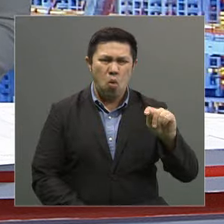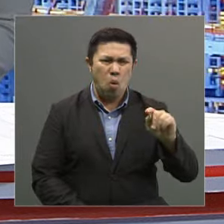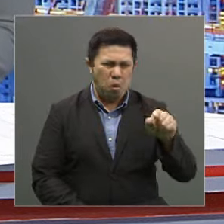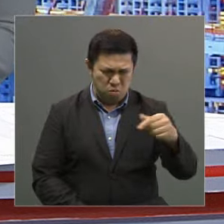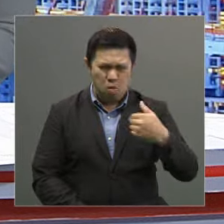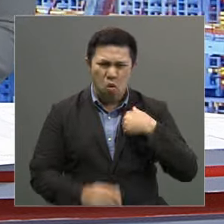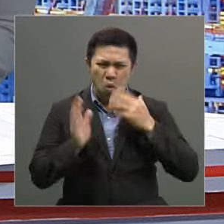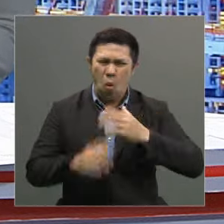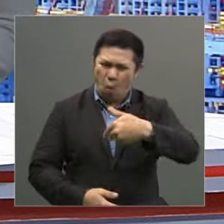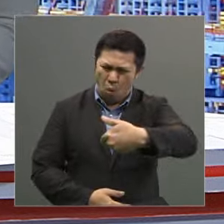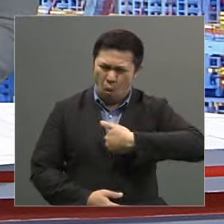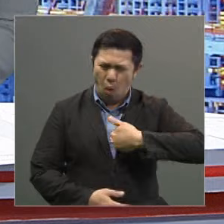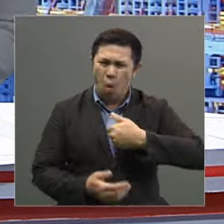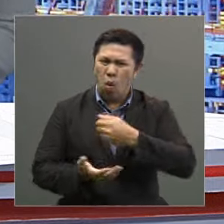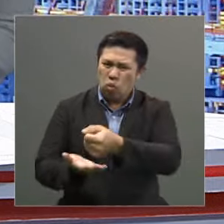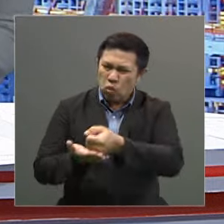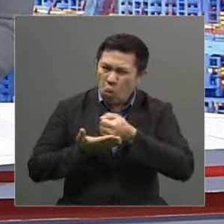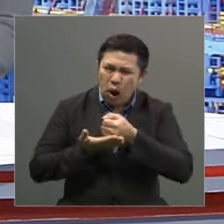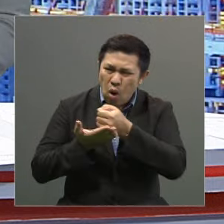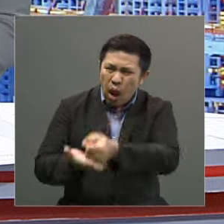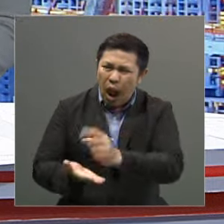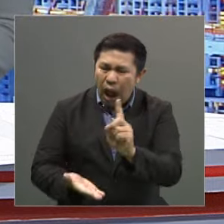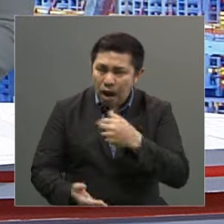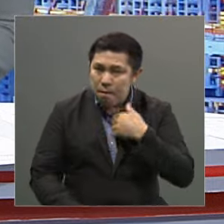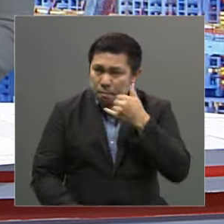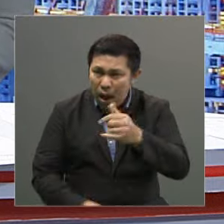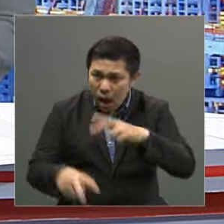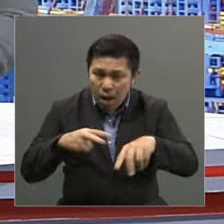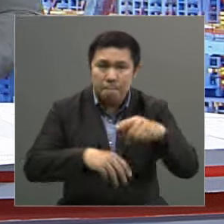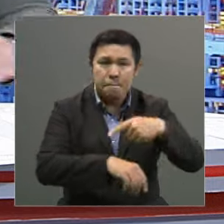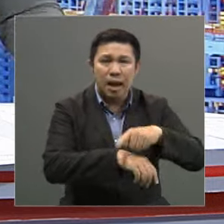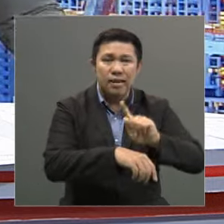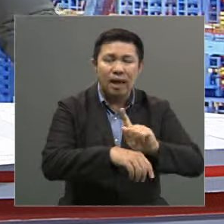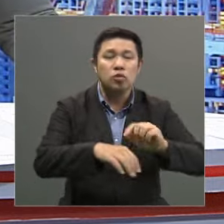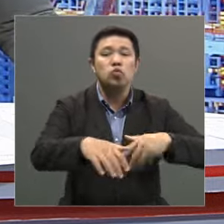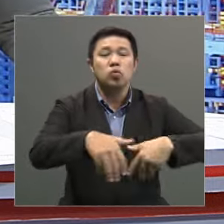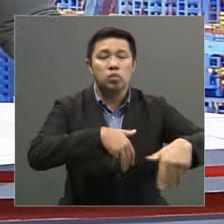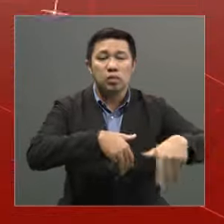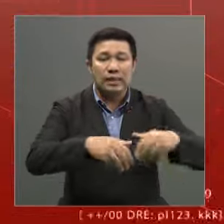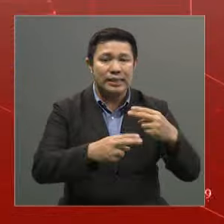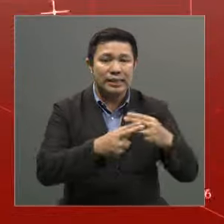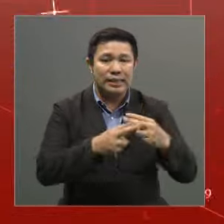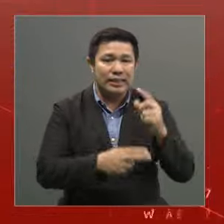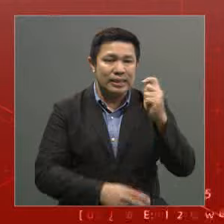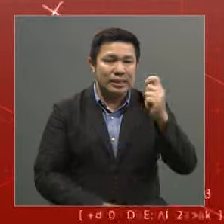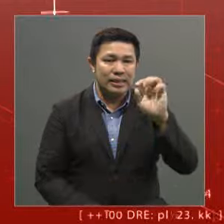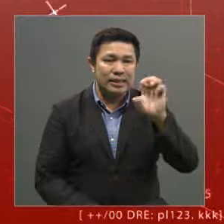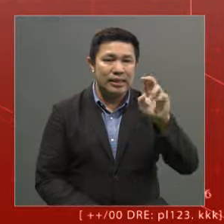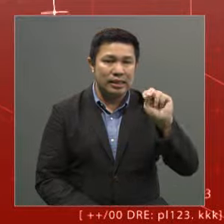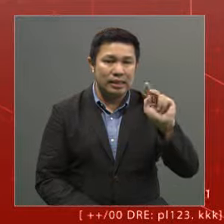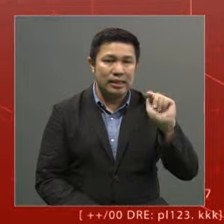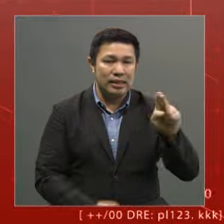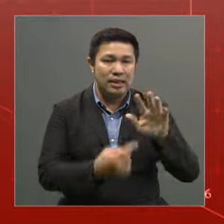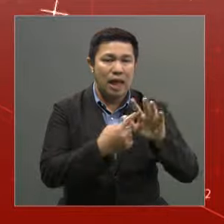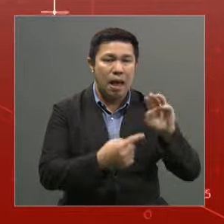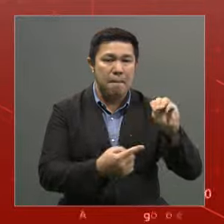ะครับเราก็เลยลงพื้นที่ไปช่วยเหลือกลุ่มเปราะบางคุณผู้ชมคือประธานชุมชนภายในชุมชนอินธัมระ29เนี่ยครับเขาประสานเข้าม